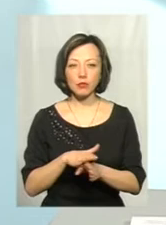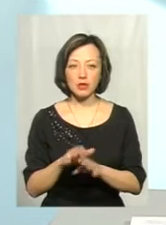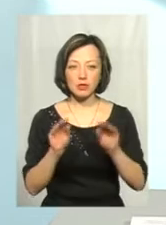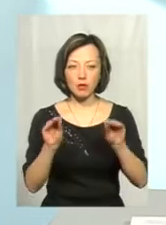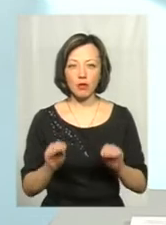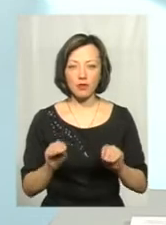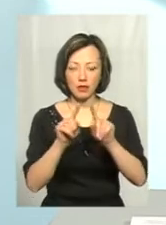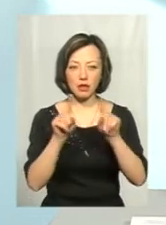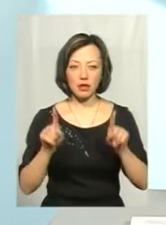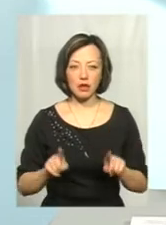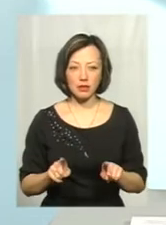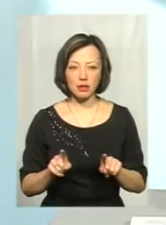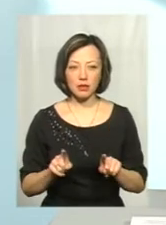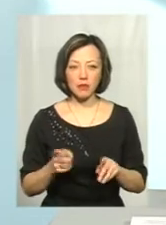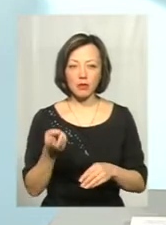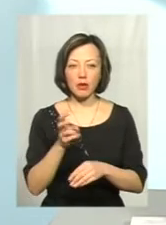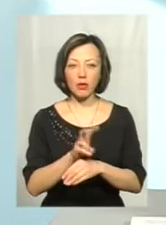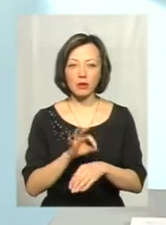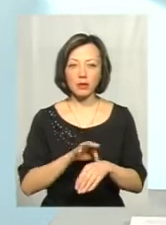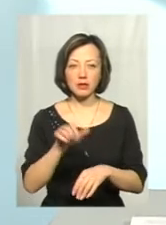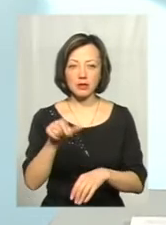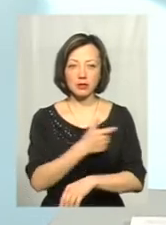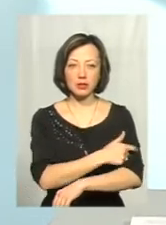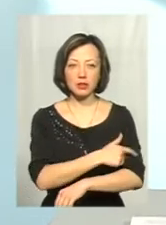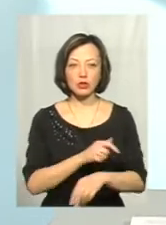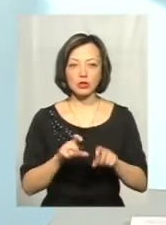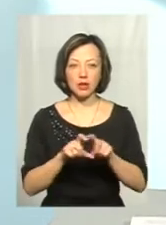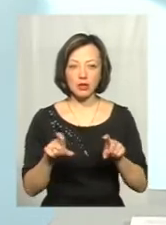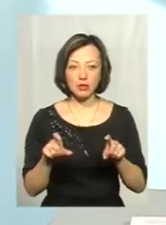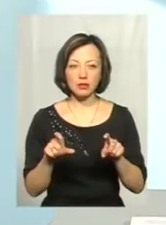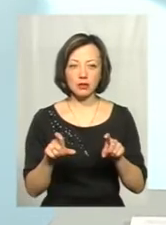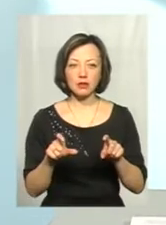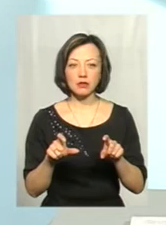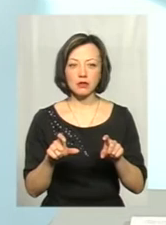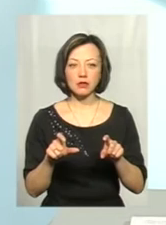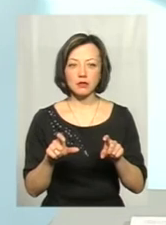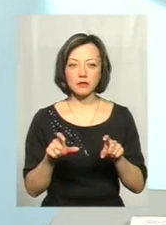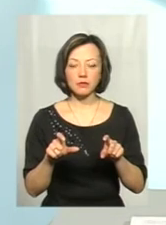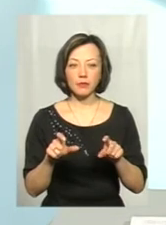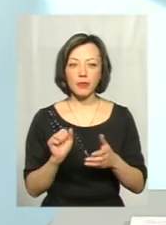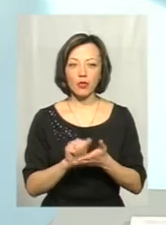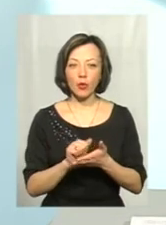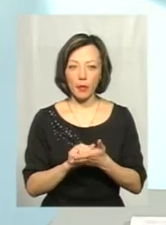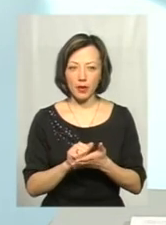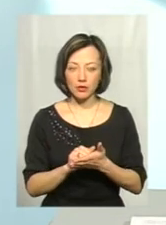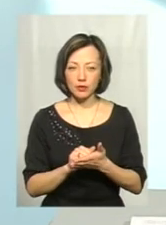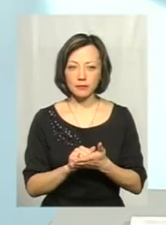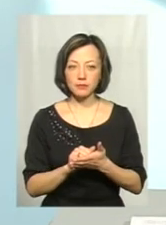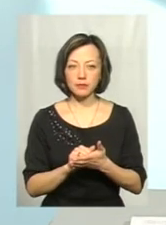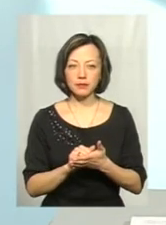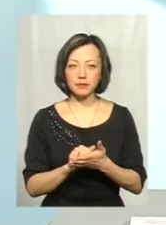заповнення декларації? Значить, приходить пацієнт до медичного закладу з набором вище перерахованих документів.